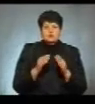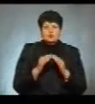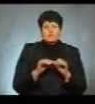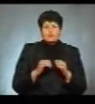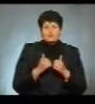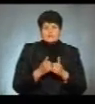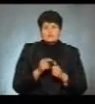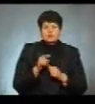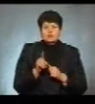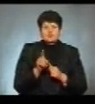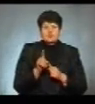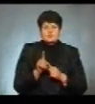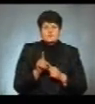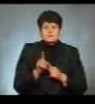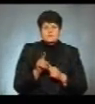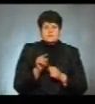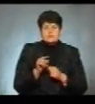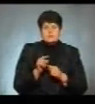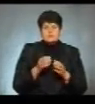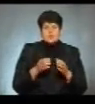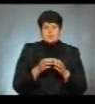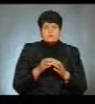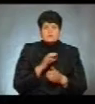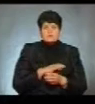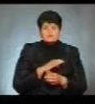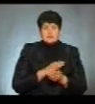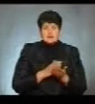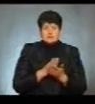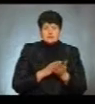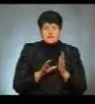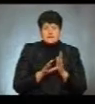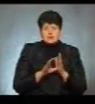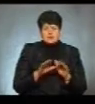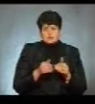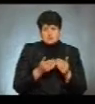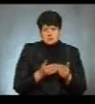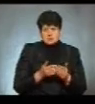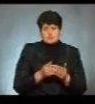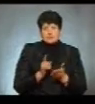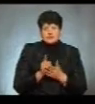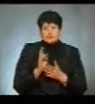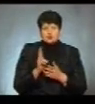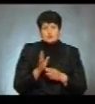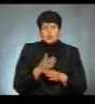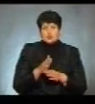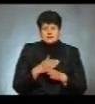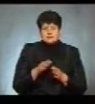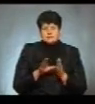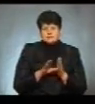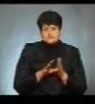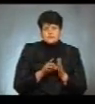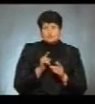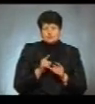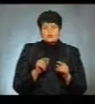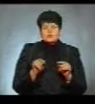через те, що йде там, де колективний споживач на послуги з електропостачання. Мусить хтось розділяти послуги з електропостачання, тому